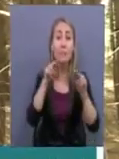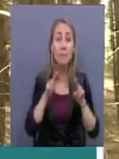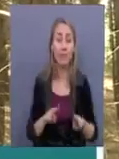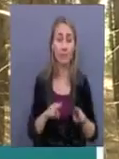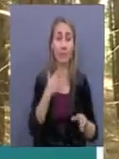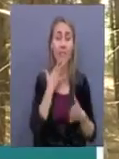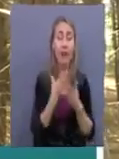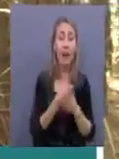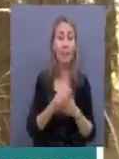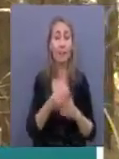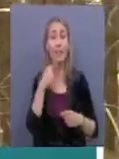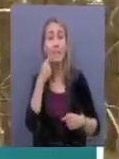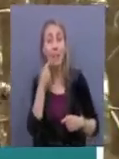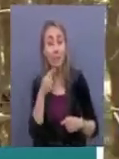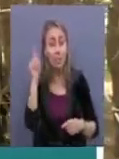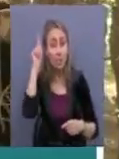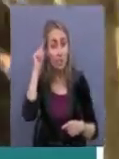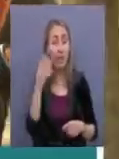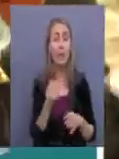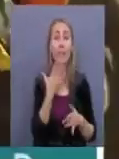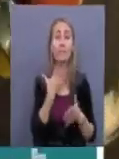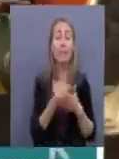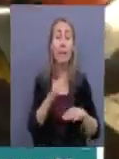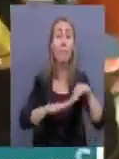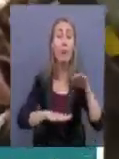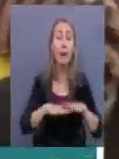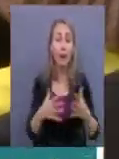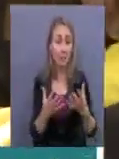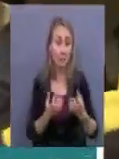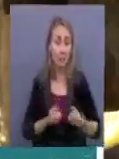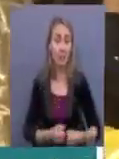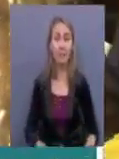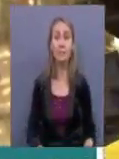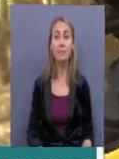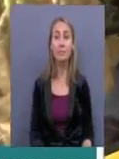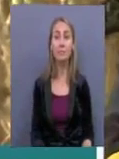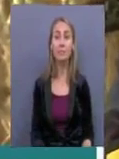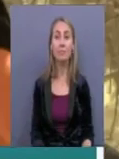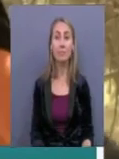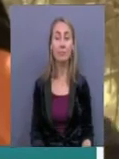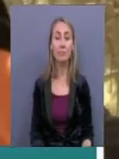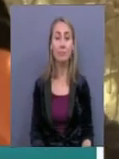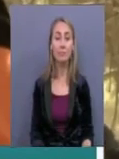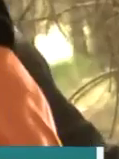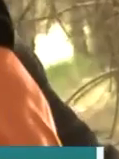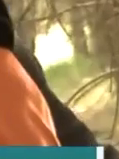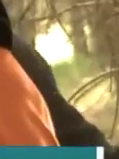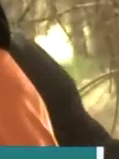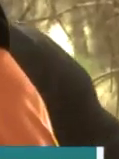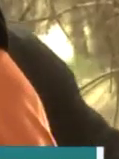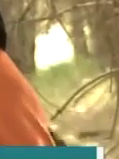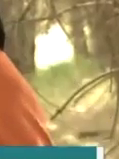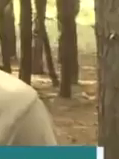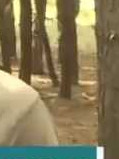шағын жобалар болашақ мамандардың теориялық білімдерін практикада қолданып, оқу орнының қабырғасында жүріп білікті маман атануына таптырмас